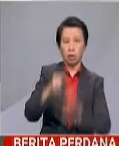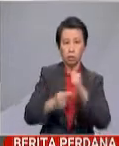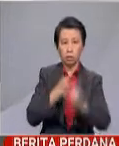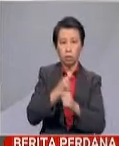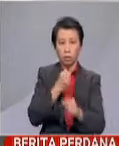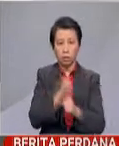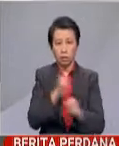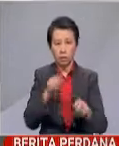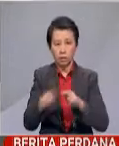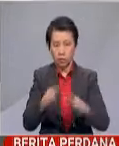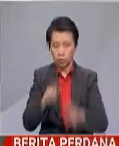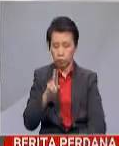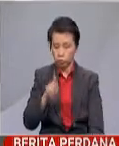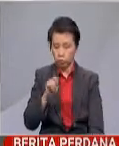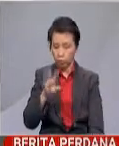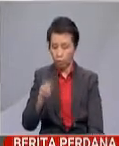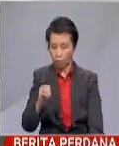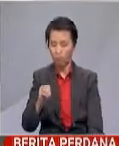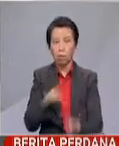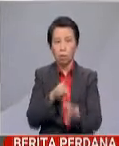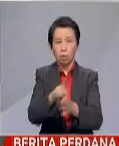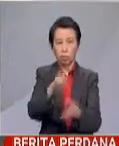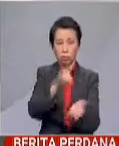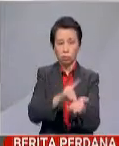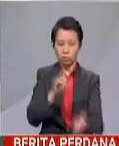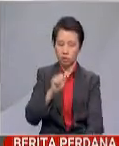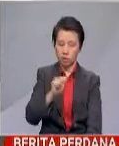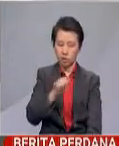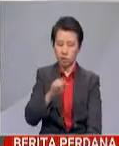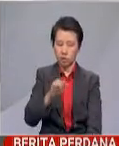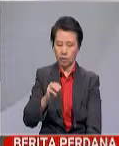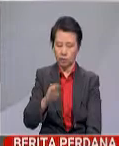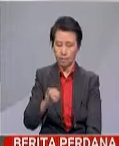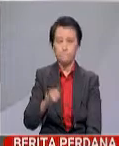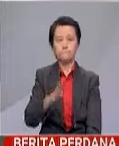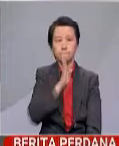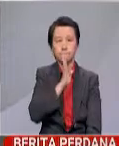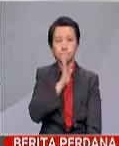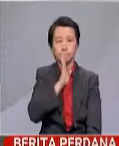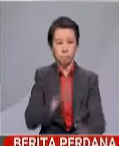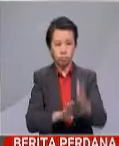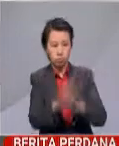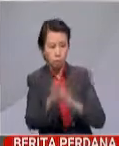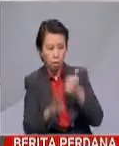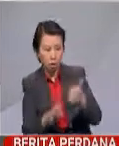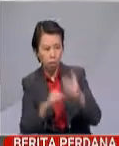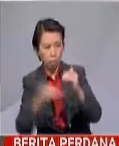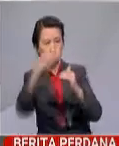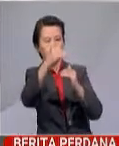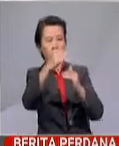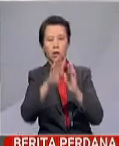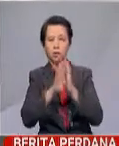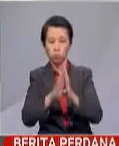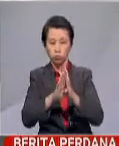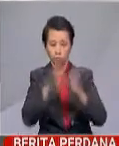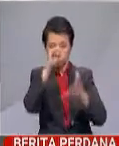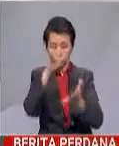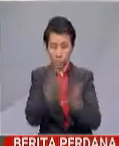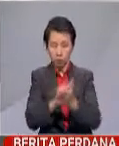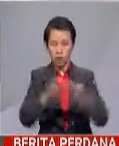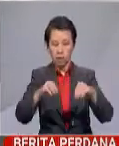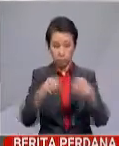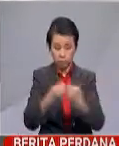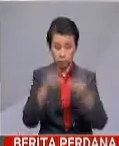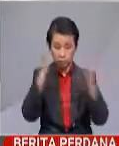Universiti Teknologi Malaysia UTM, Profesor Dr. Azmi Hassan berkata, prestasi itu membuktikan keyakinan masyarakat